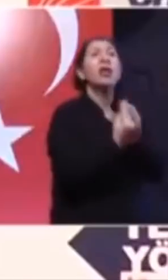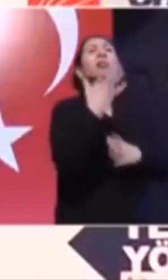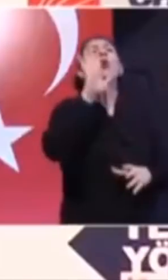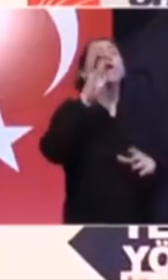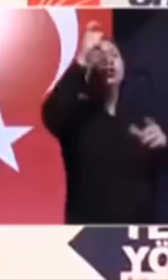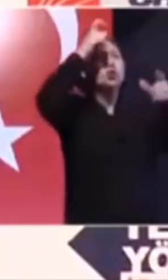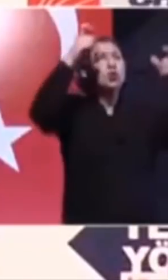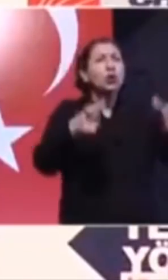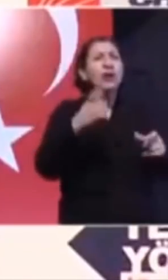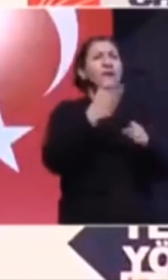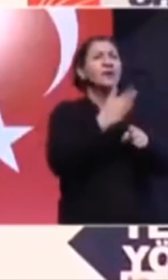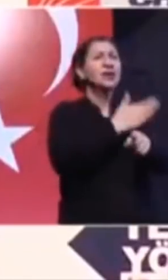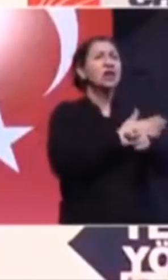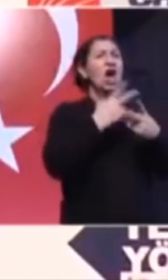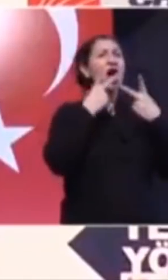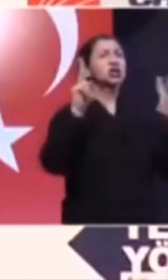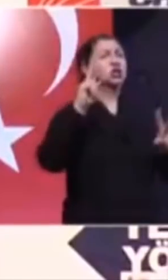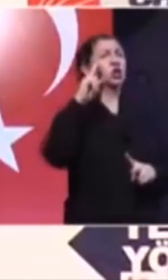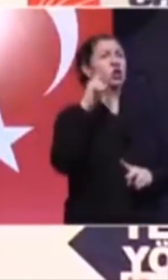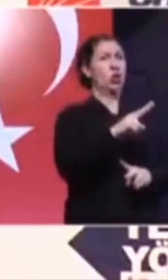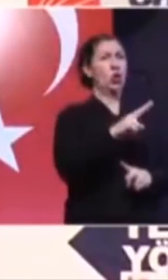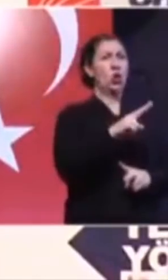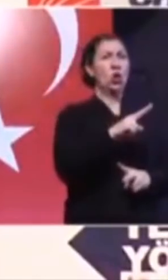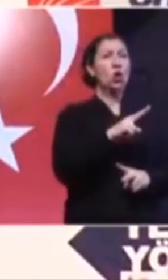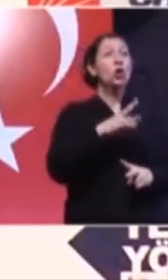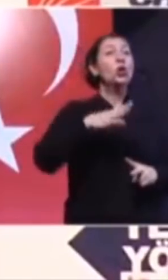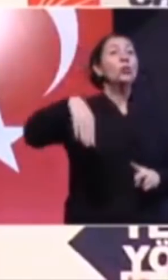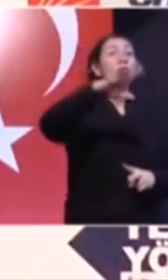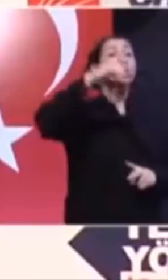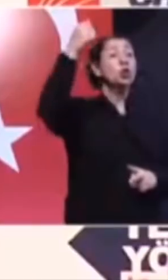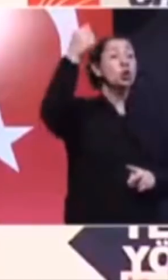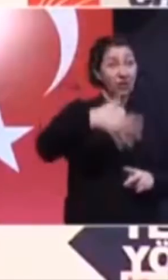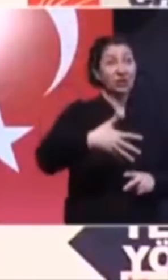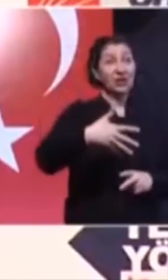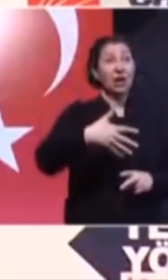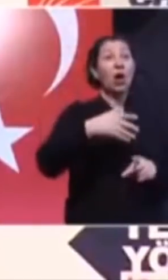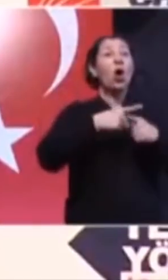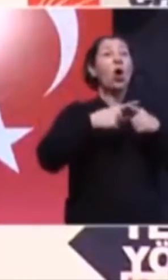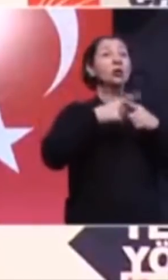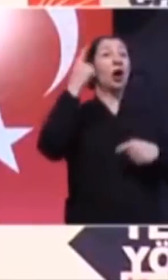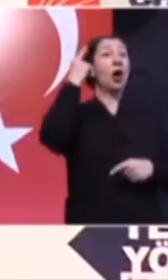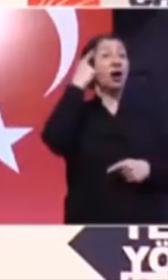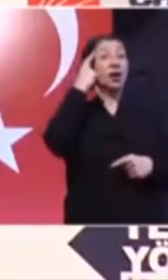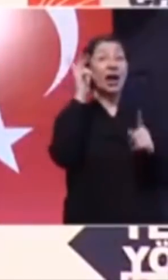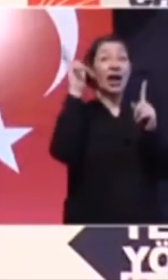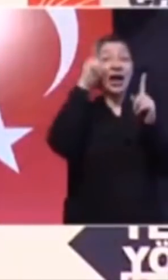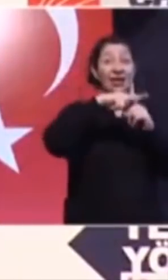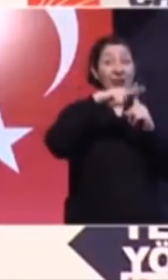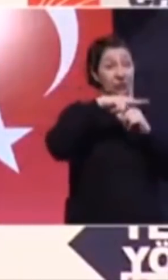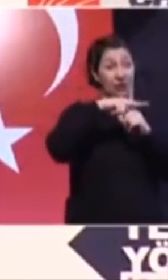artık vatandaşlarımız açıkça görüyor. Tüm yöneticilerden ortak akılla,